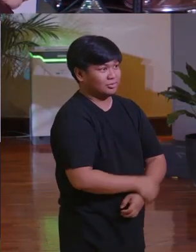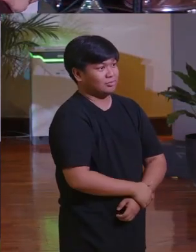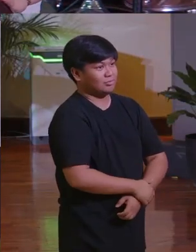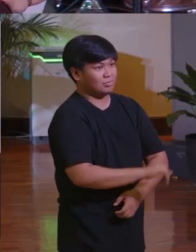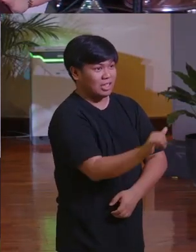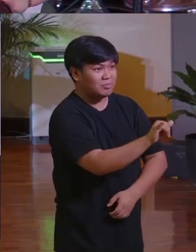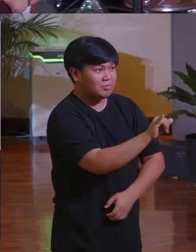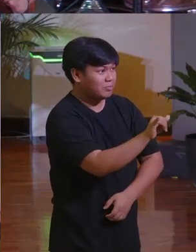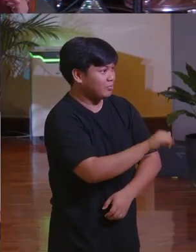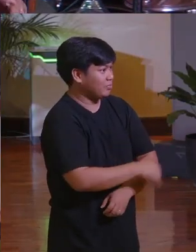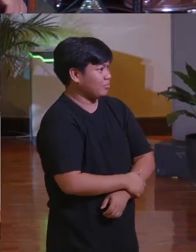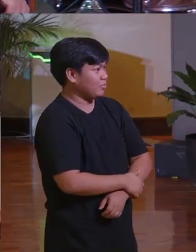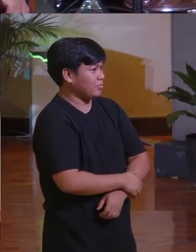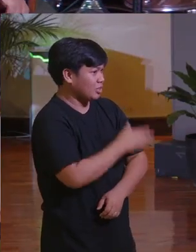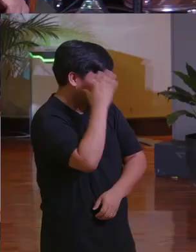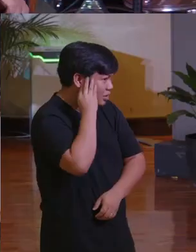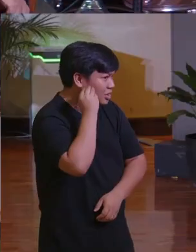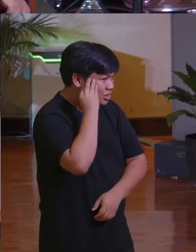At isuka kayo?